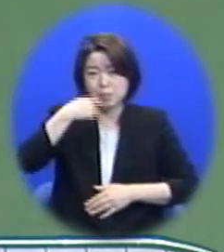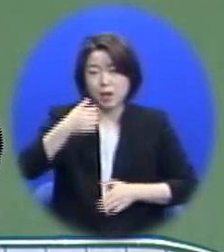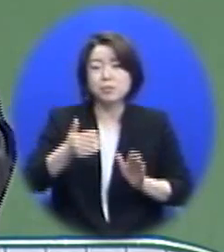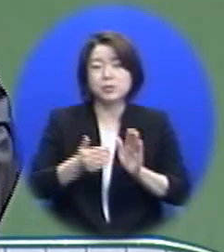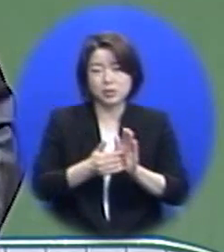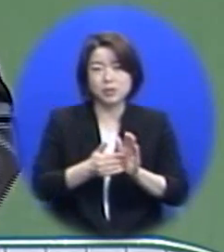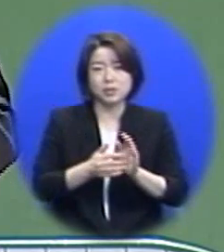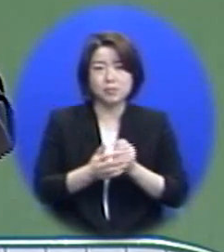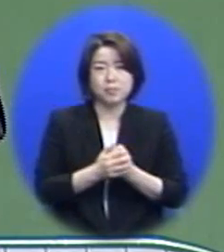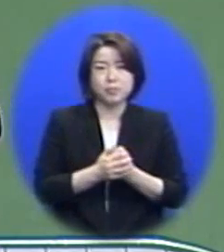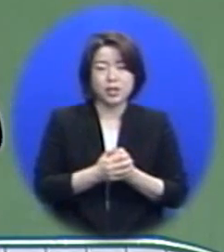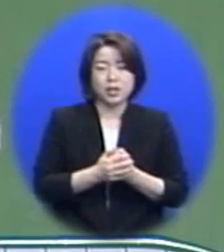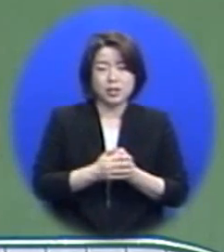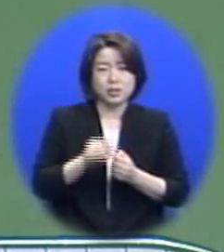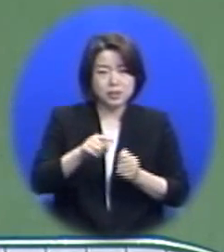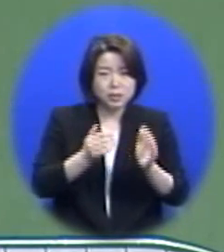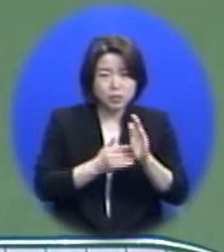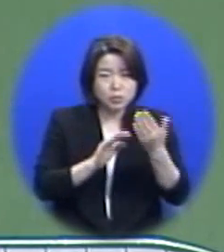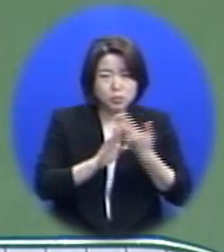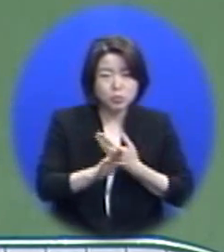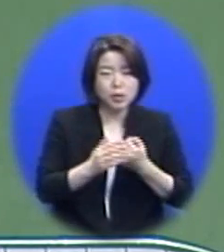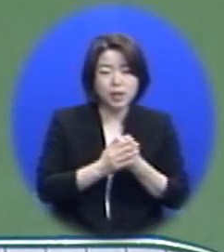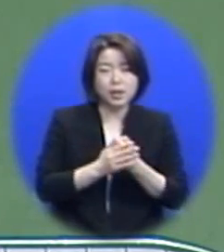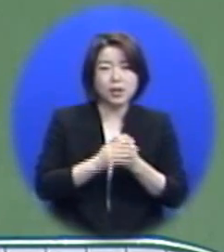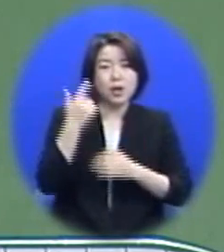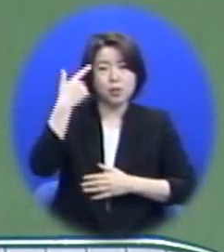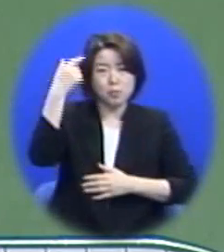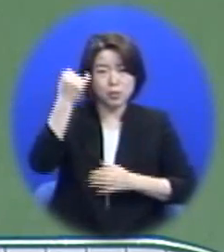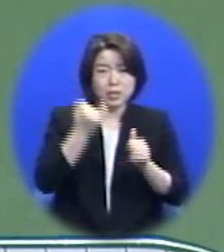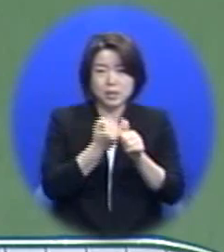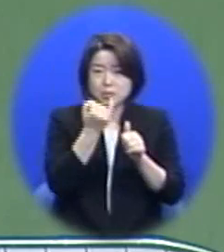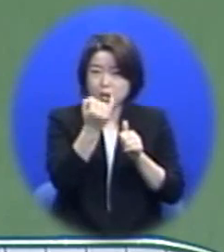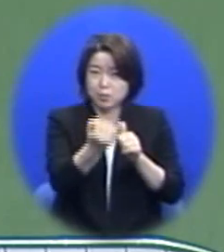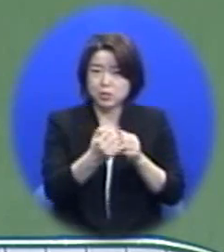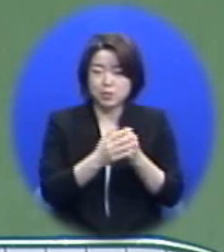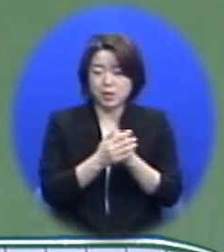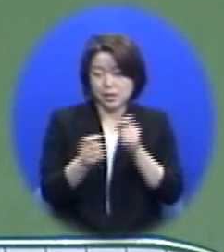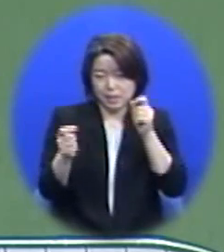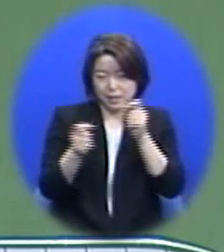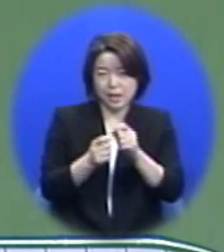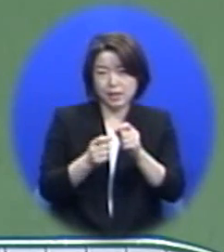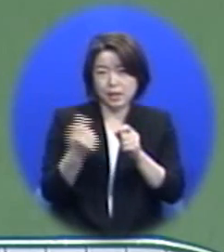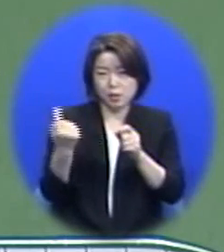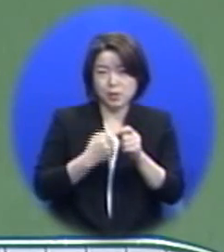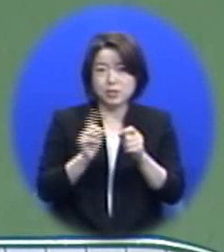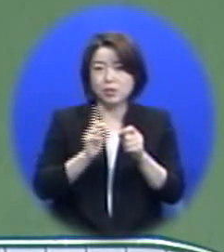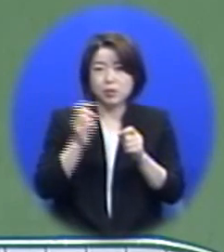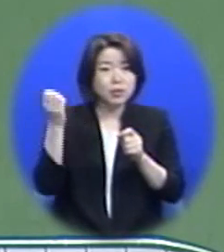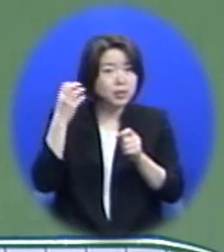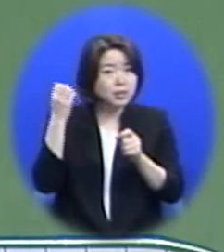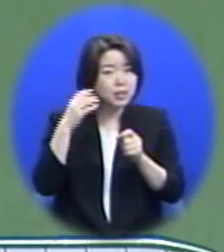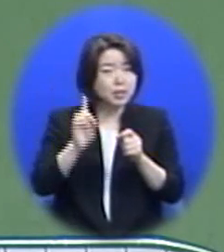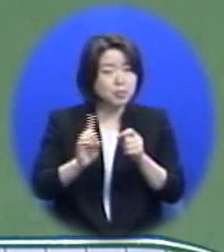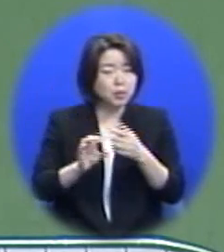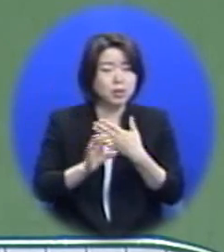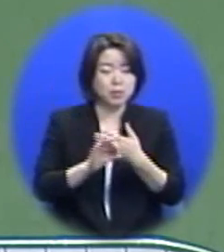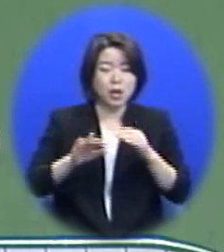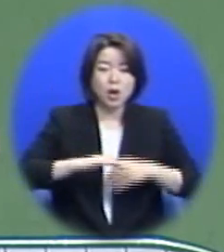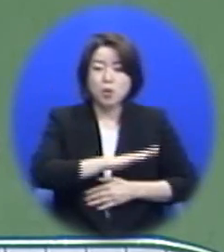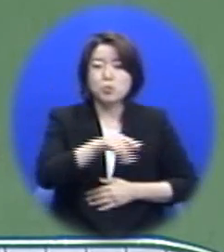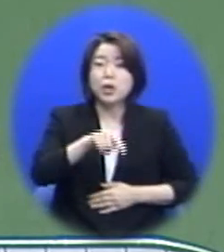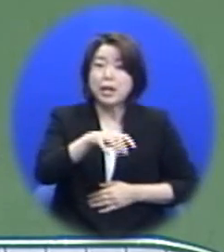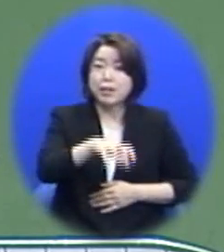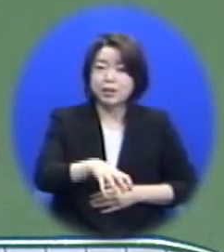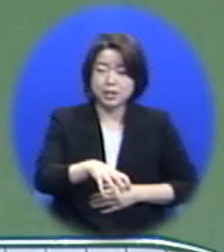끝나고 난 다음에 그 목사님 사모님이 그 선교사님에게 가까이 다가오셔서 이렇게 이야기를 했습니다 우리가 오늘 여기